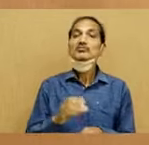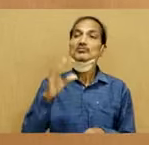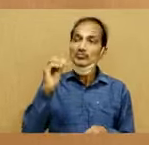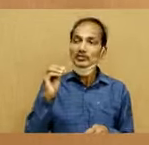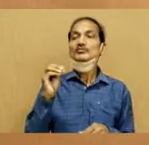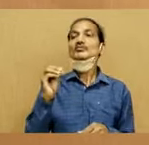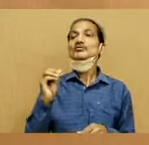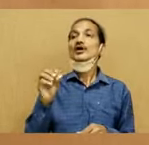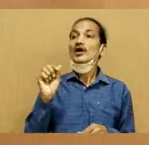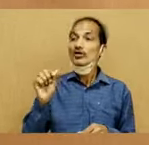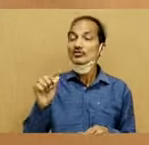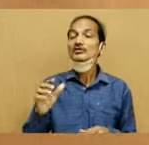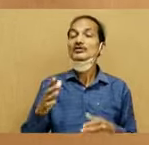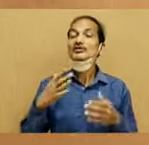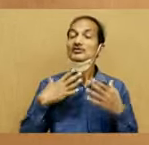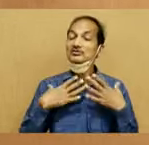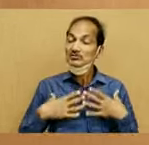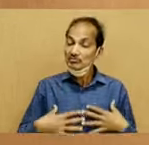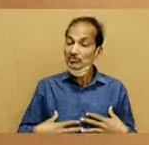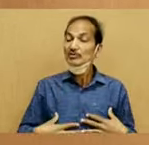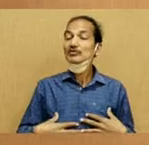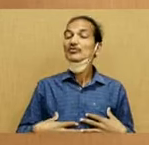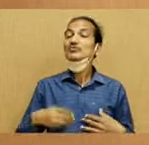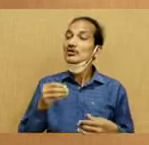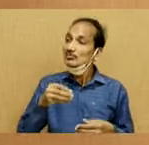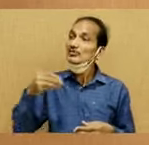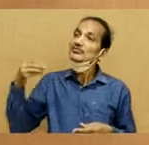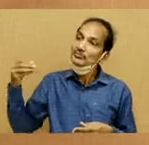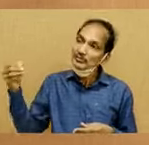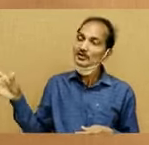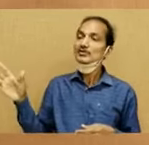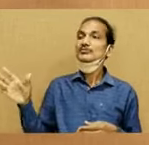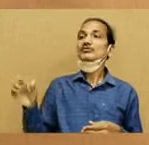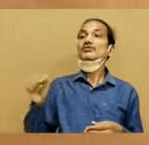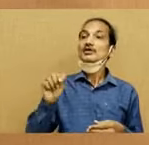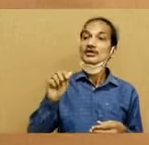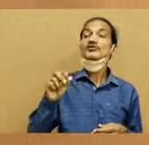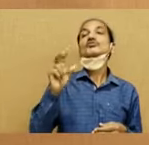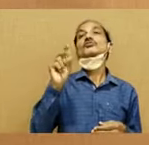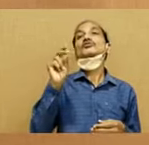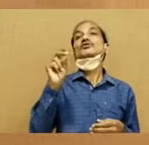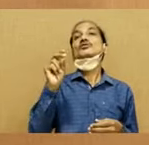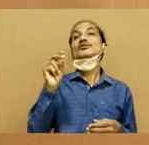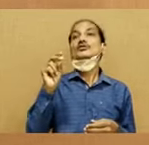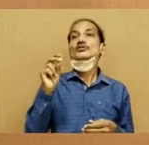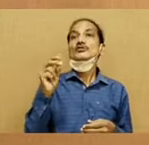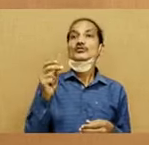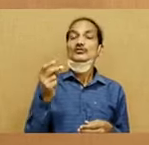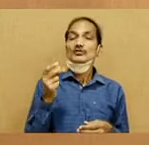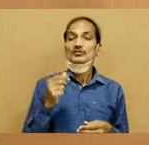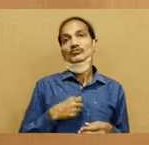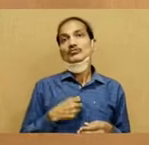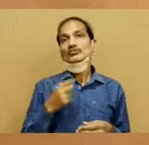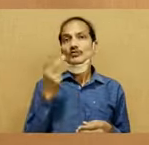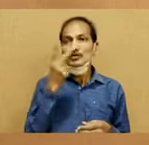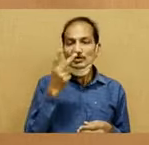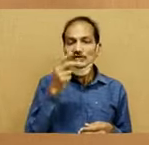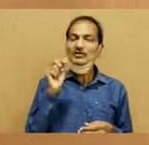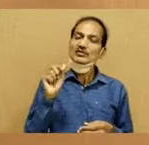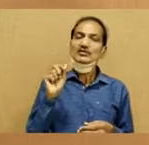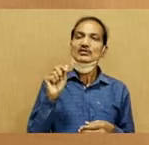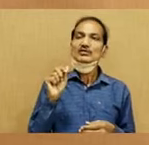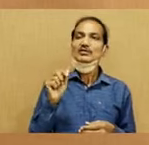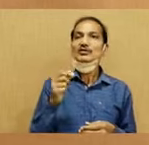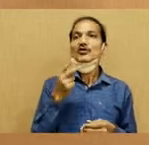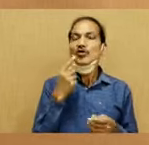ଆରୋଗ୍ୟ କରିକି ଫେରେଇ ପାରୁଛେ, ଏଇ ଦୁଇଟି ଜିନିଷକୁ ଆଖିରେ ରଖି ମୁଁ କହିବି ଯେ ଆମର କ୍ଷମତା ଅଛି ଏବଂ